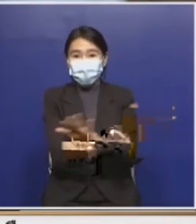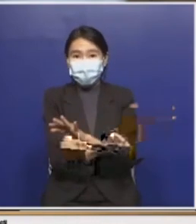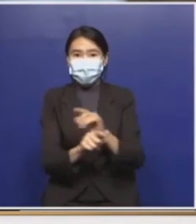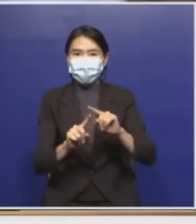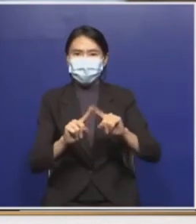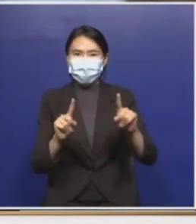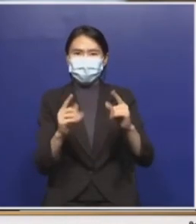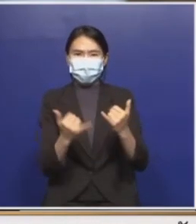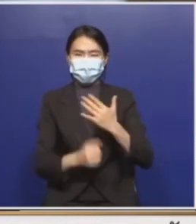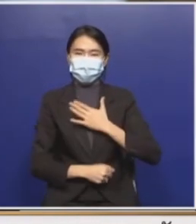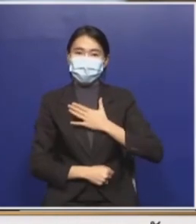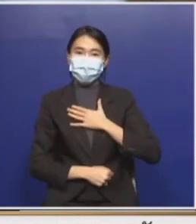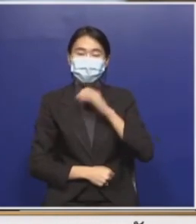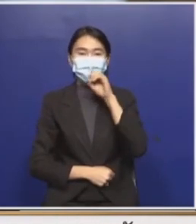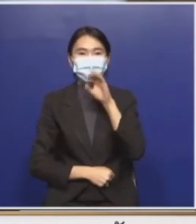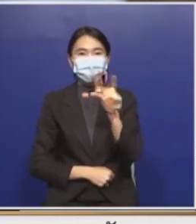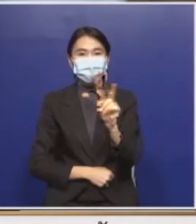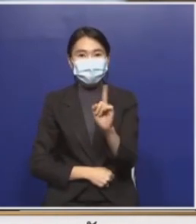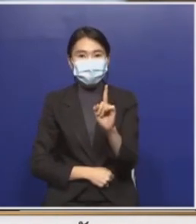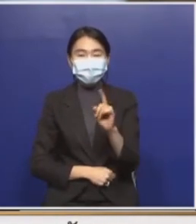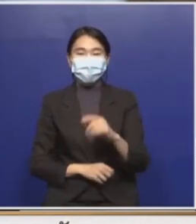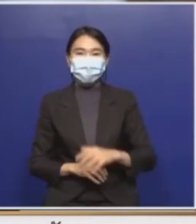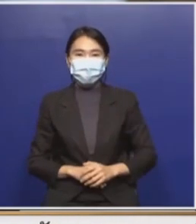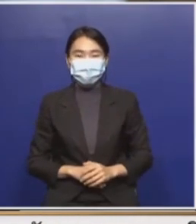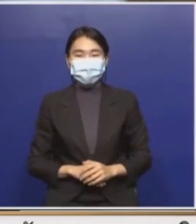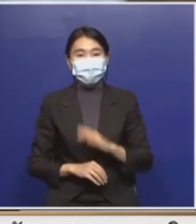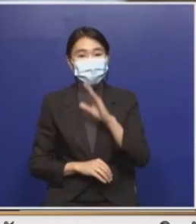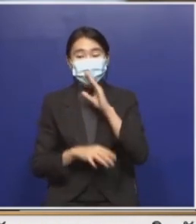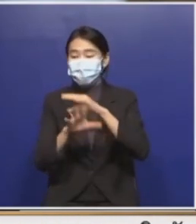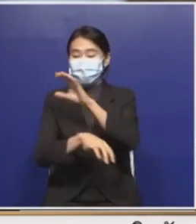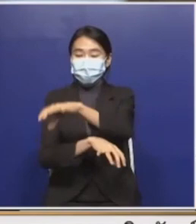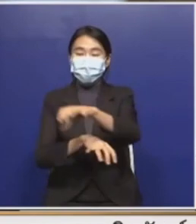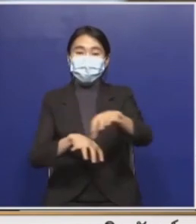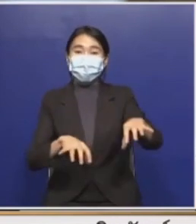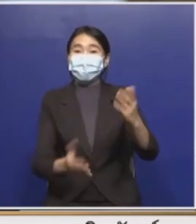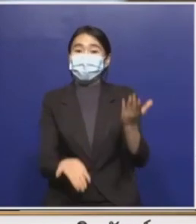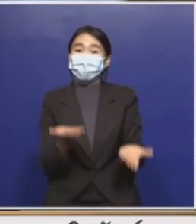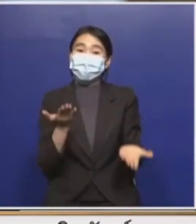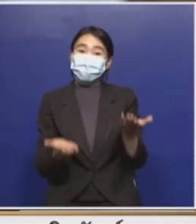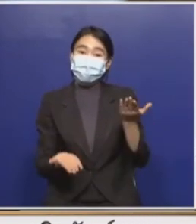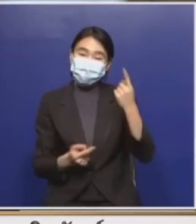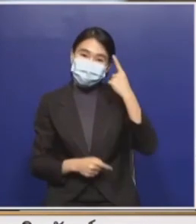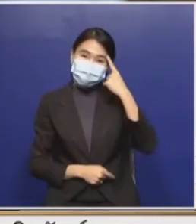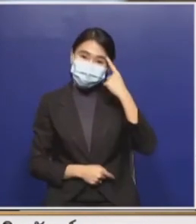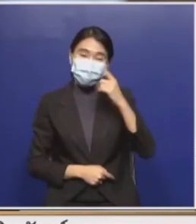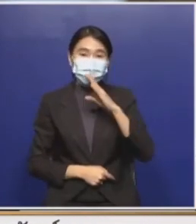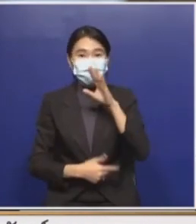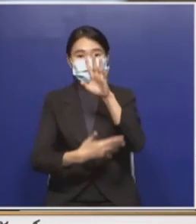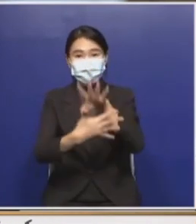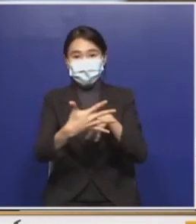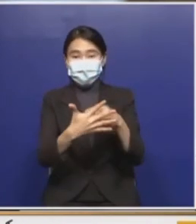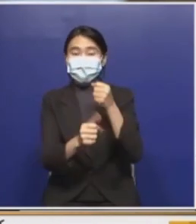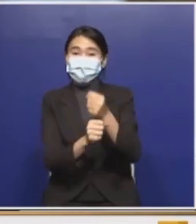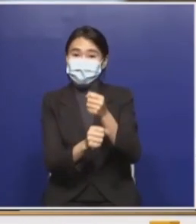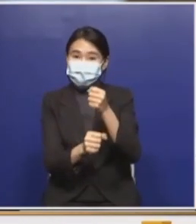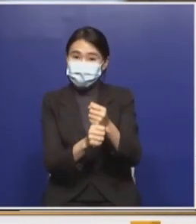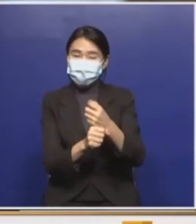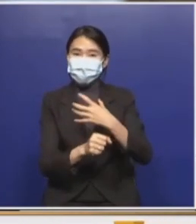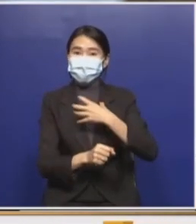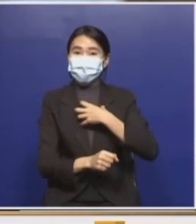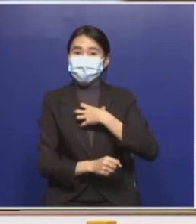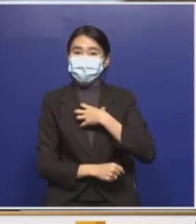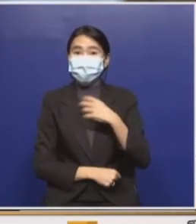ที่ผมอยากจะกราบเรียนว่าถึงแม้ว่าหน่วยงานใดก็ตามท่านจะไปดำเนินการเพื่อที่จะ